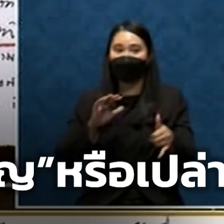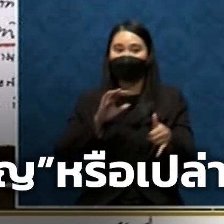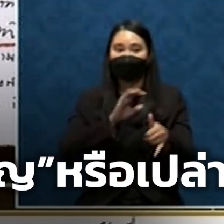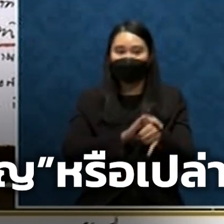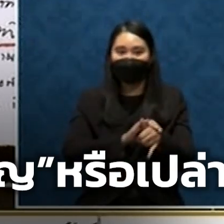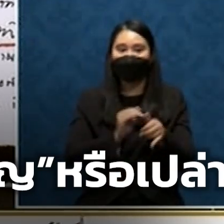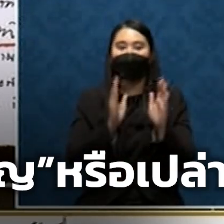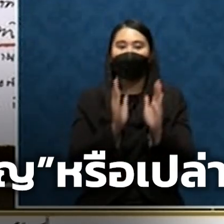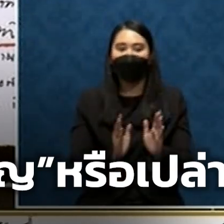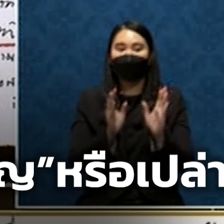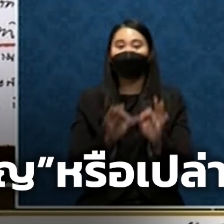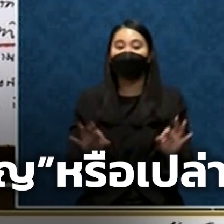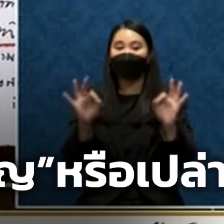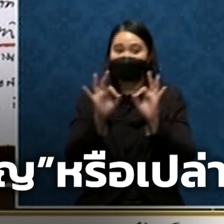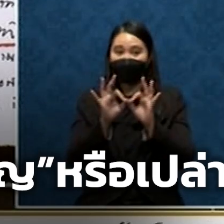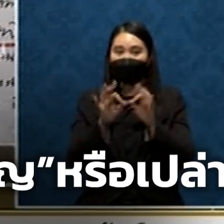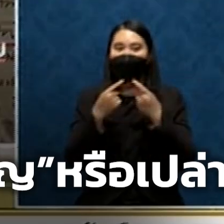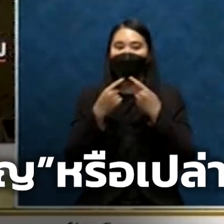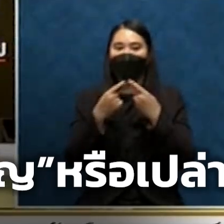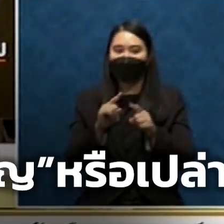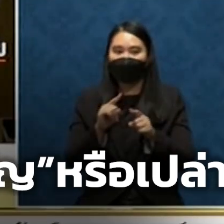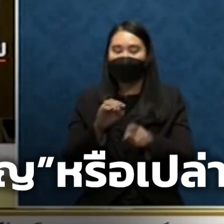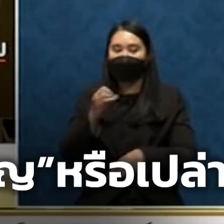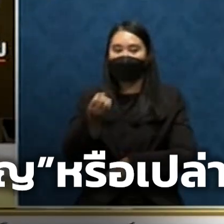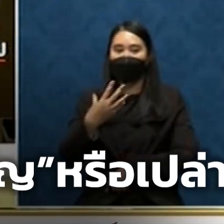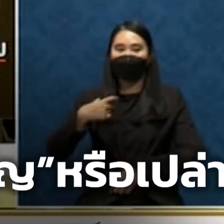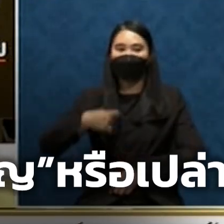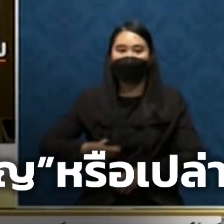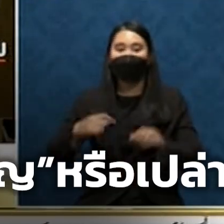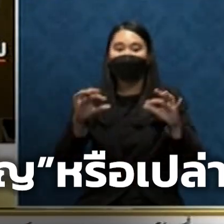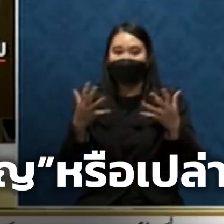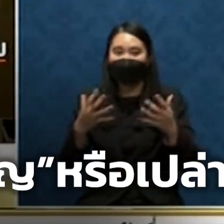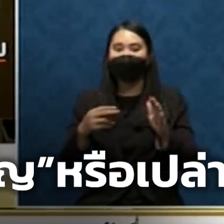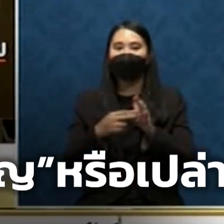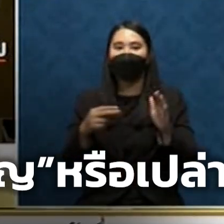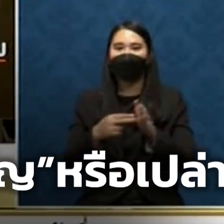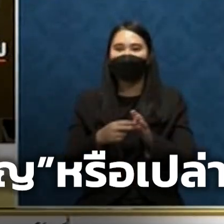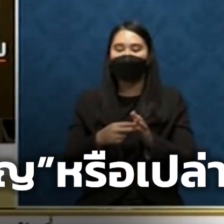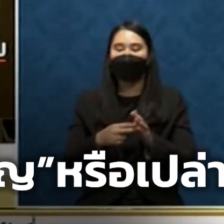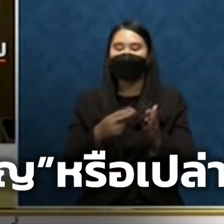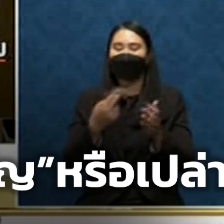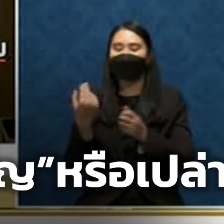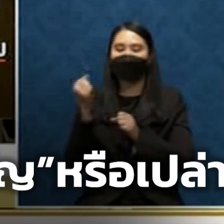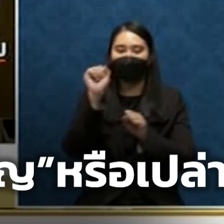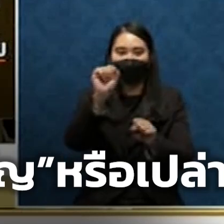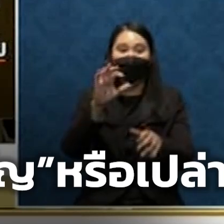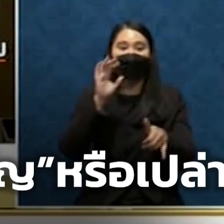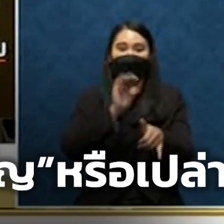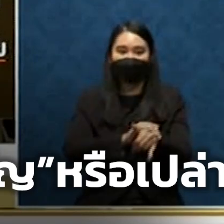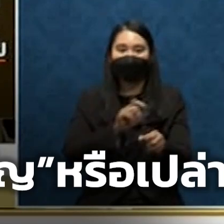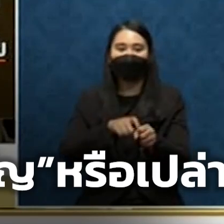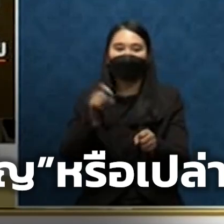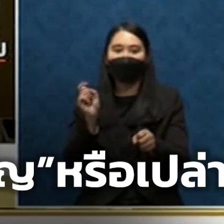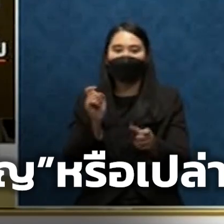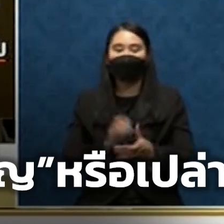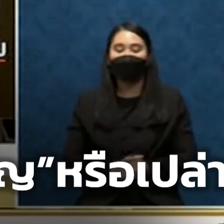สำคัญแต่ไม่ได้แจ้งให้ศาลทราบจึงให้เพิกถอนหมายจับกับหมายค้นเสีย